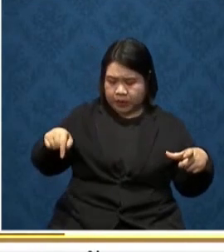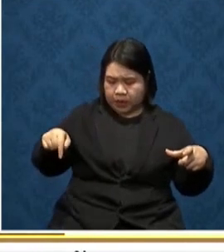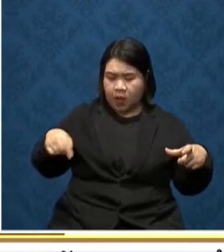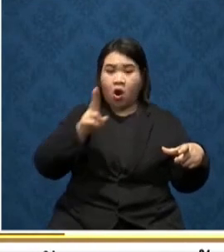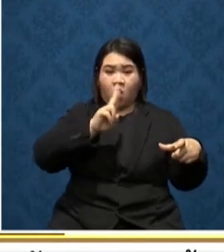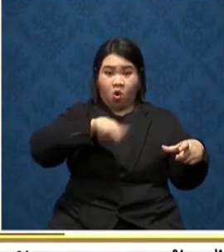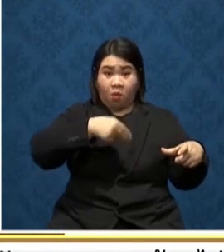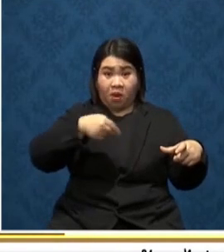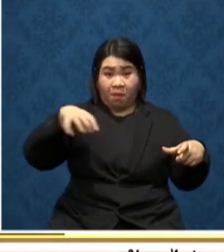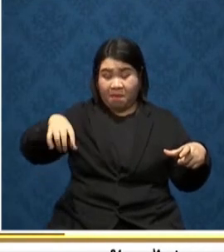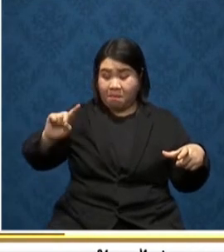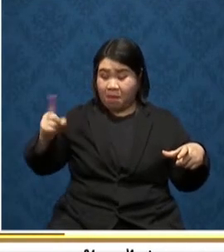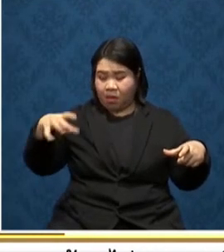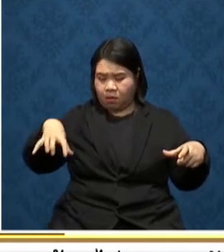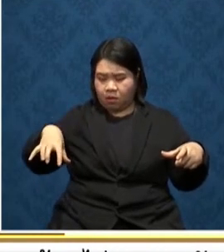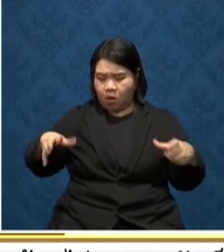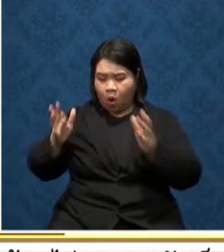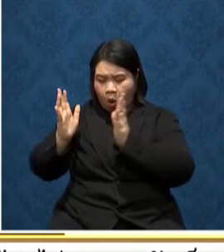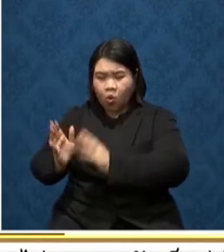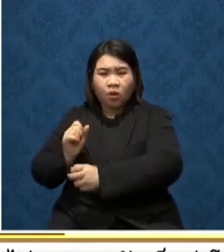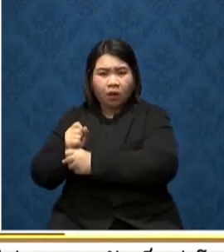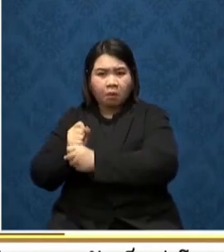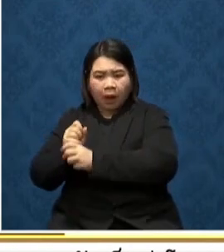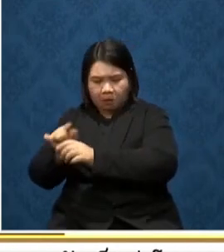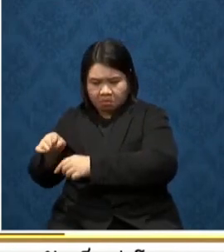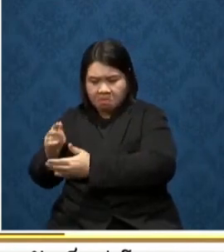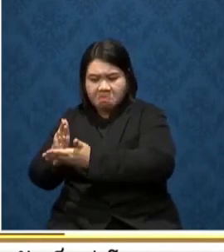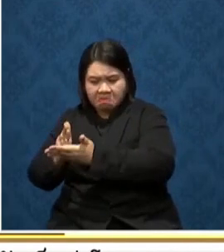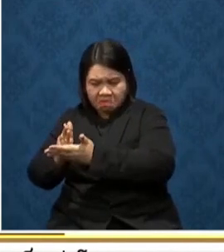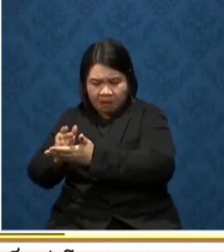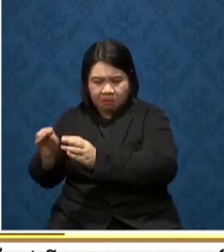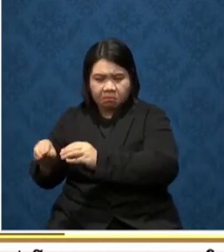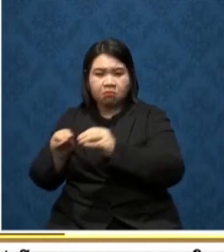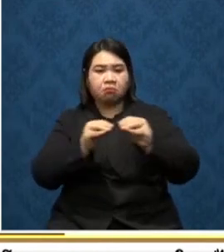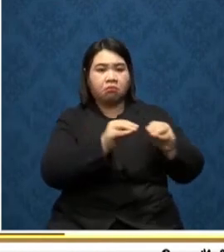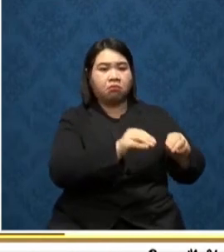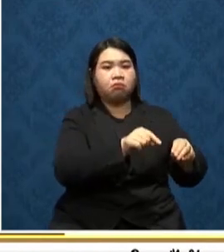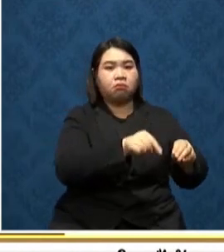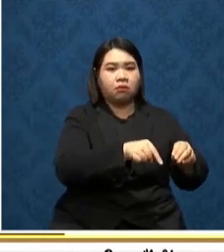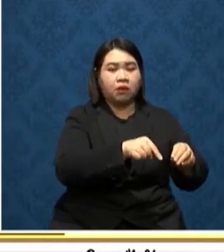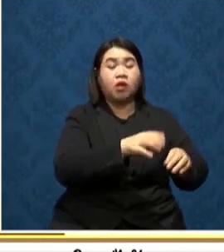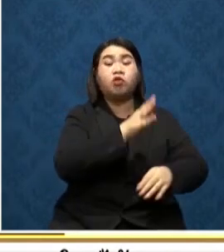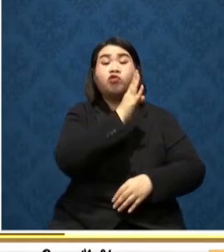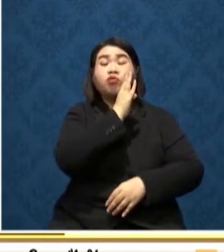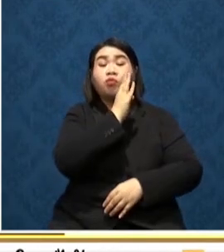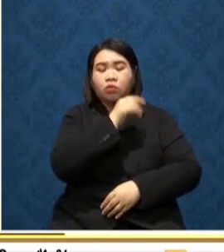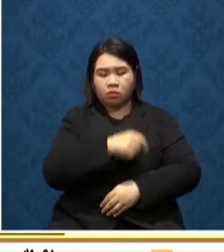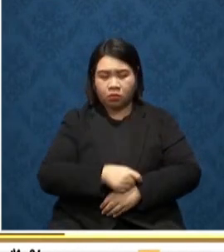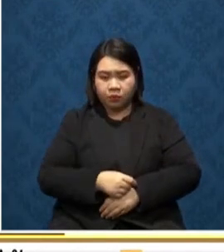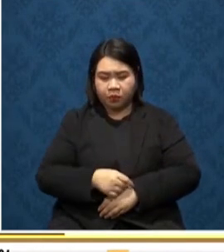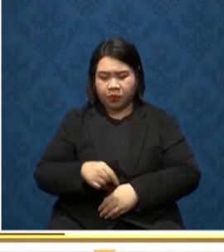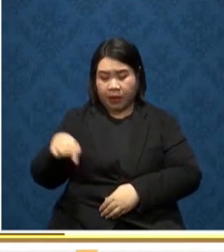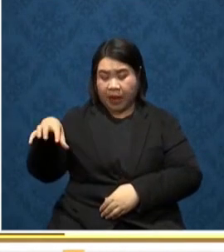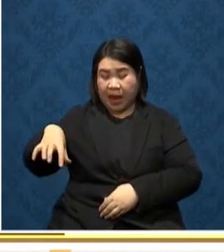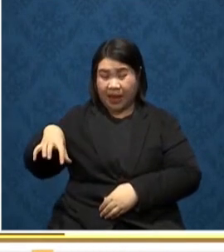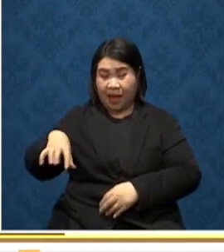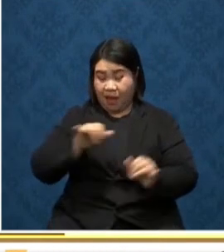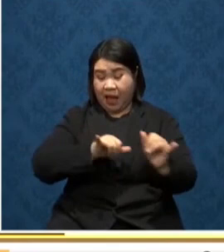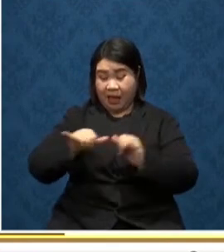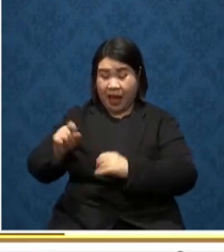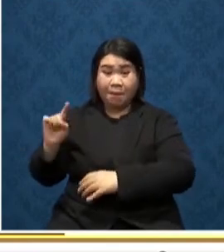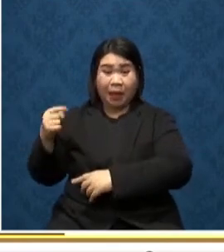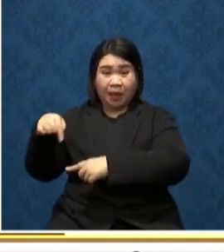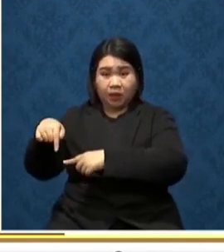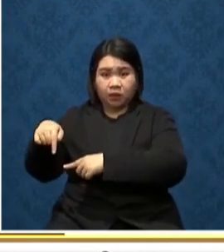ทงพยาบา ทเจ้นะษที่ทั้งคุณหมอซึ่งถ้เราไปกําหนด